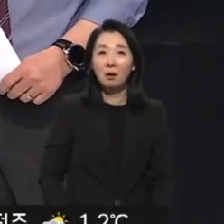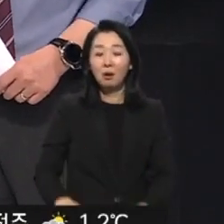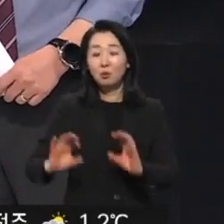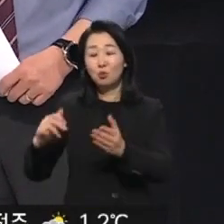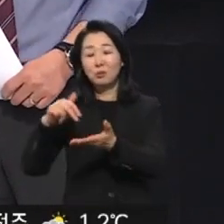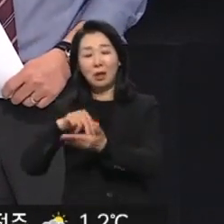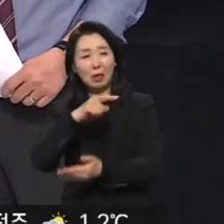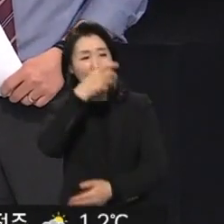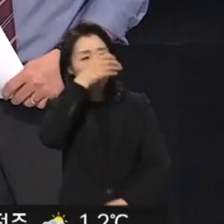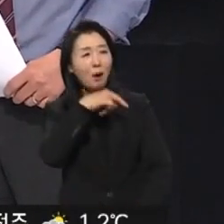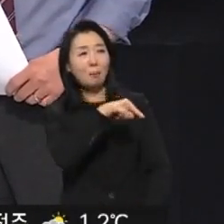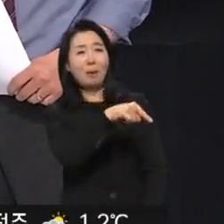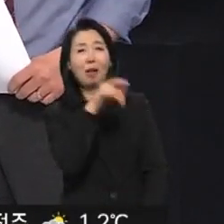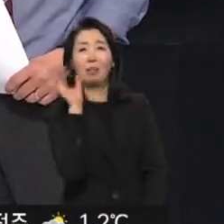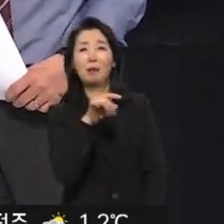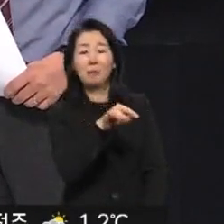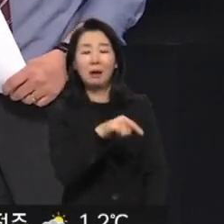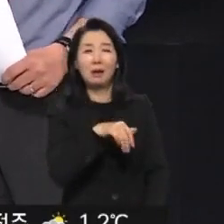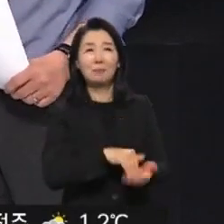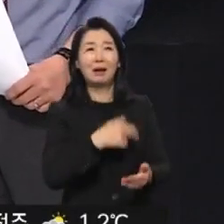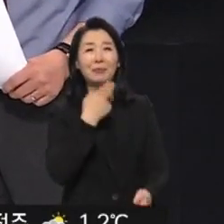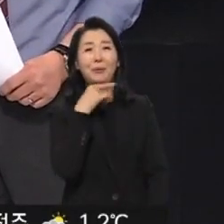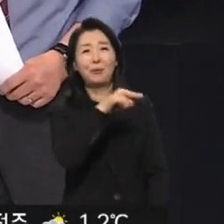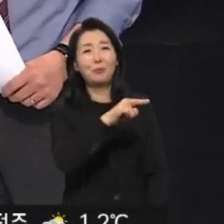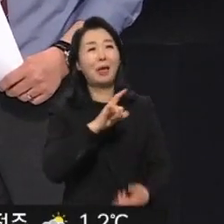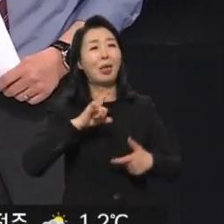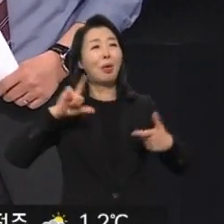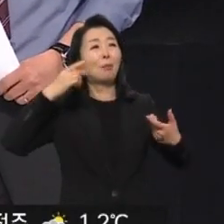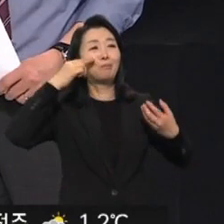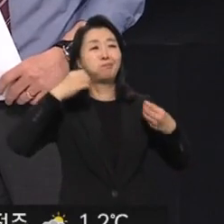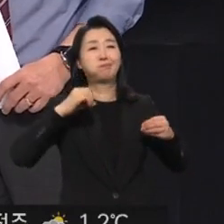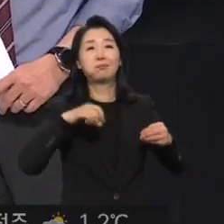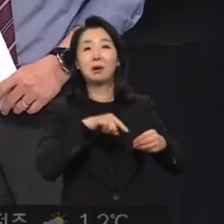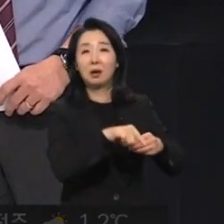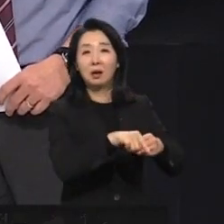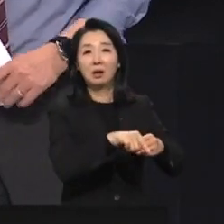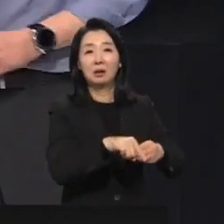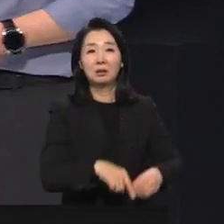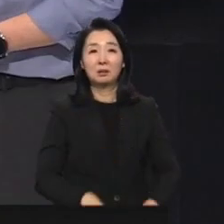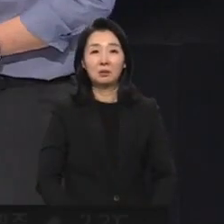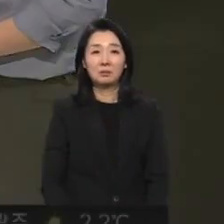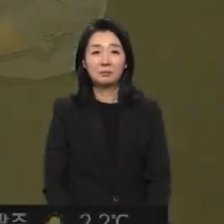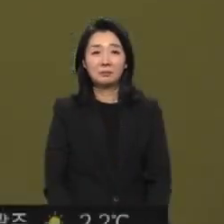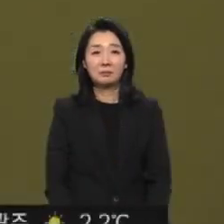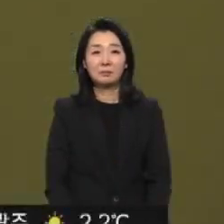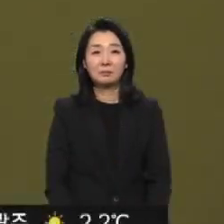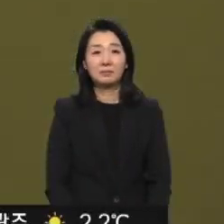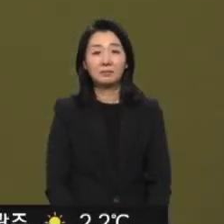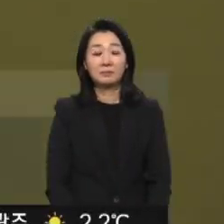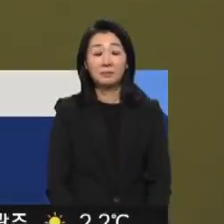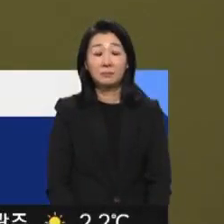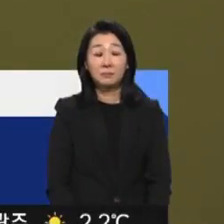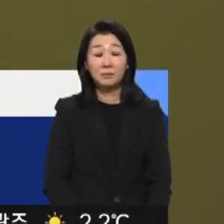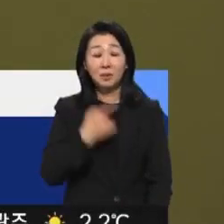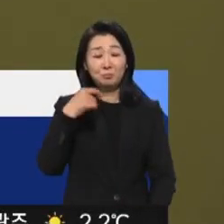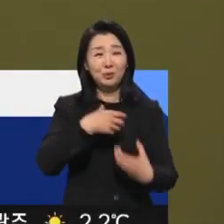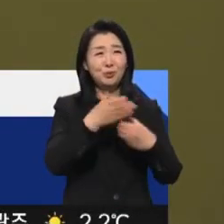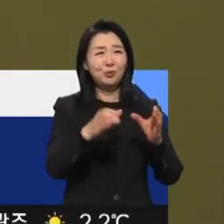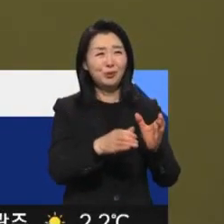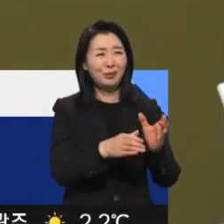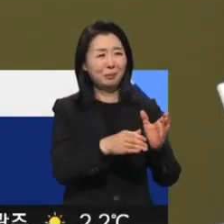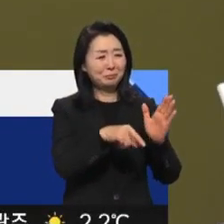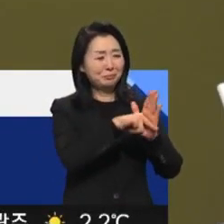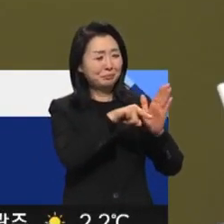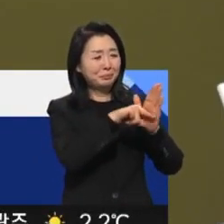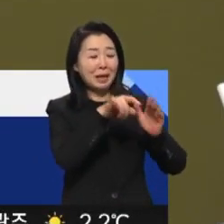뻔뻔하다고 공세를 폈죠. 반성 없이 영웅 행세를 하고 있다 지적을 했습니다. 민주주의를 부정하는 행위에